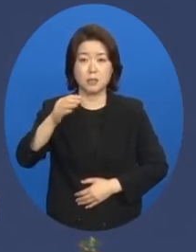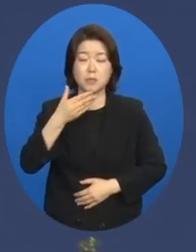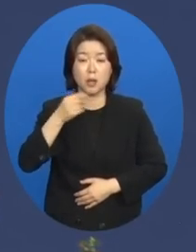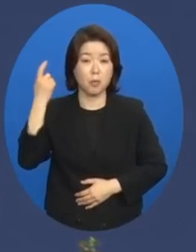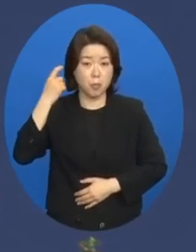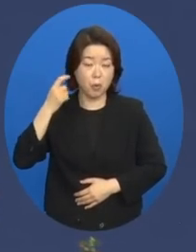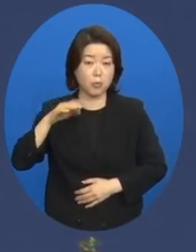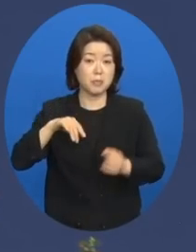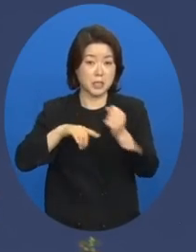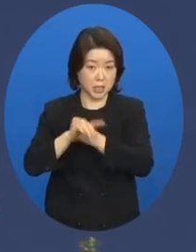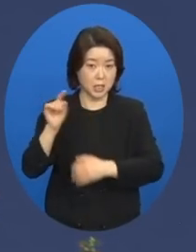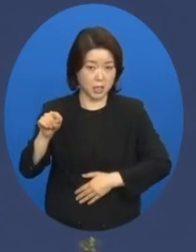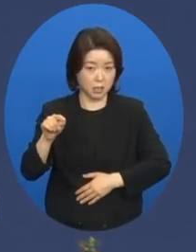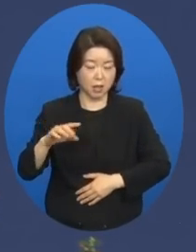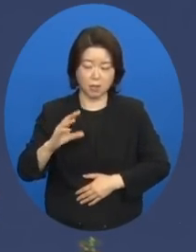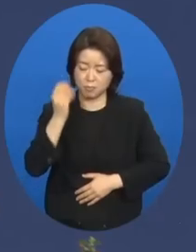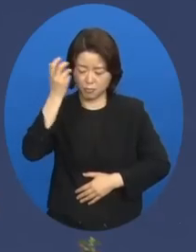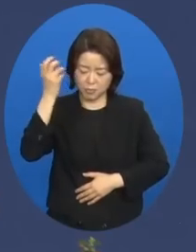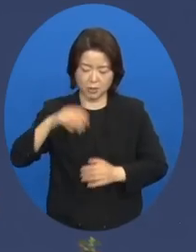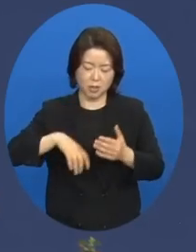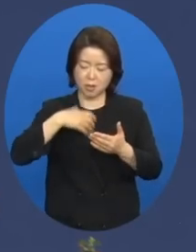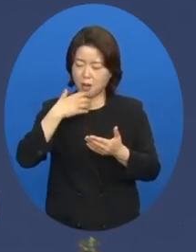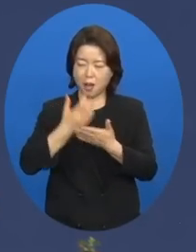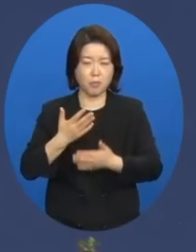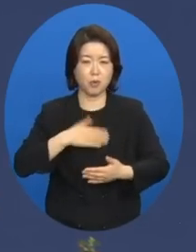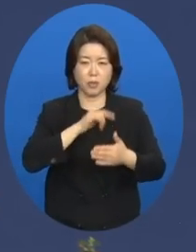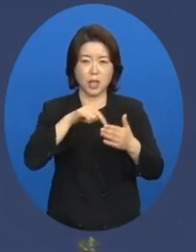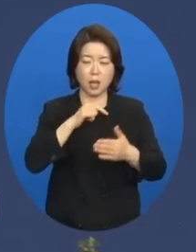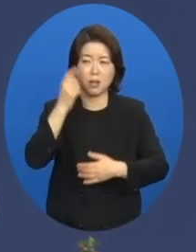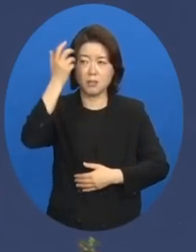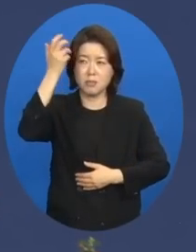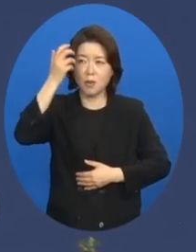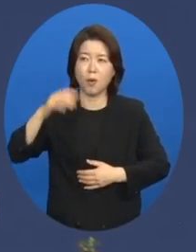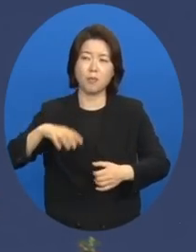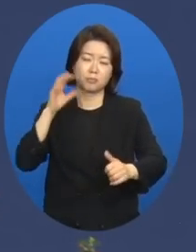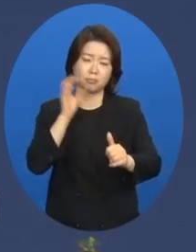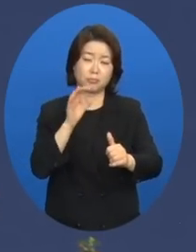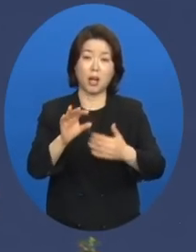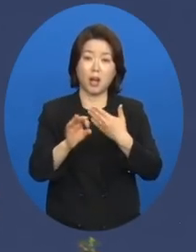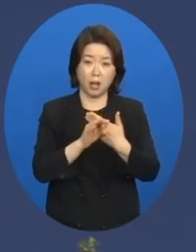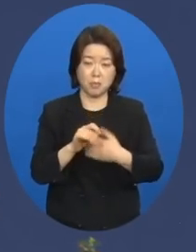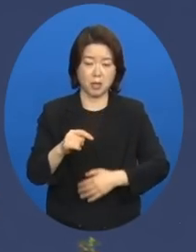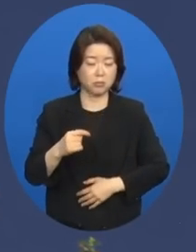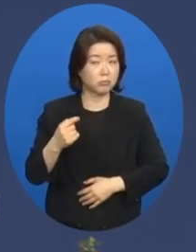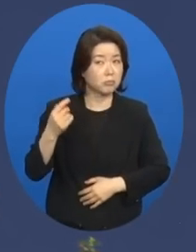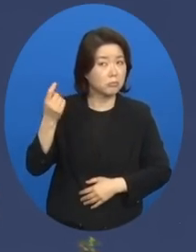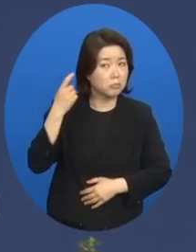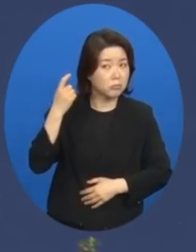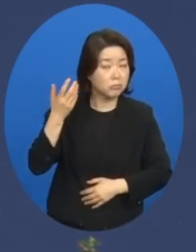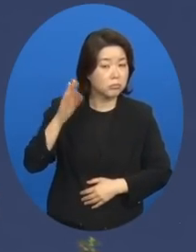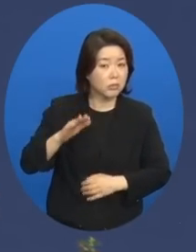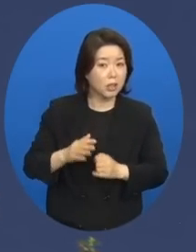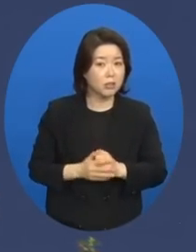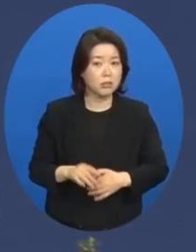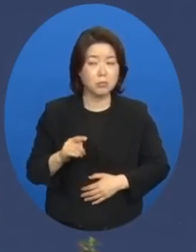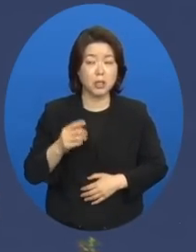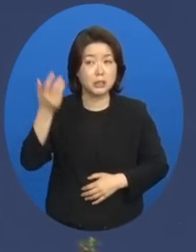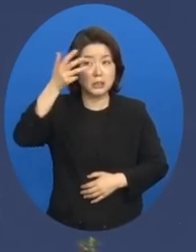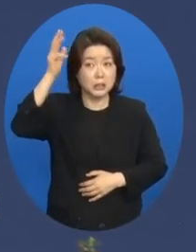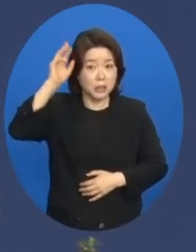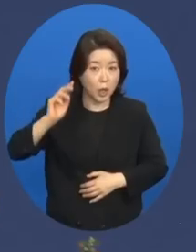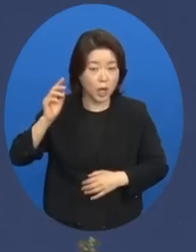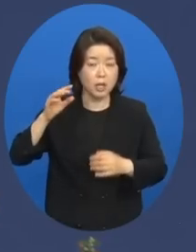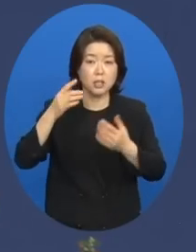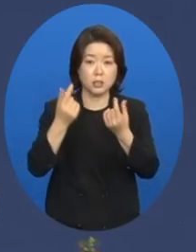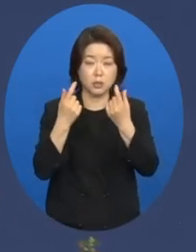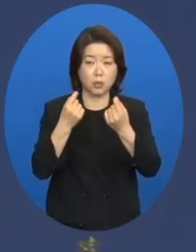진리가 성령의 감동으로 내 안에 영혼을 책망하시면 그냥 듣는 얘기인데 요한 웨슬레처럼